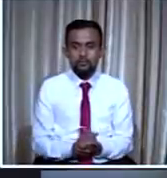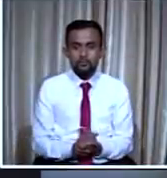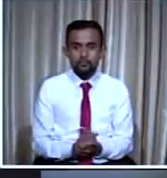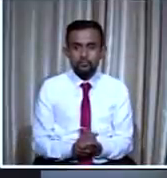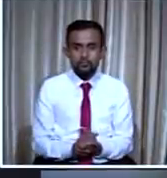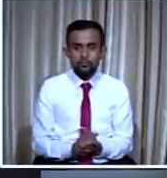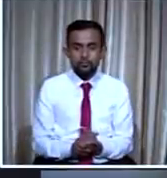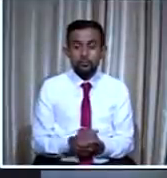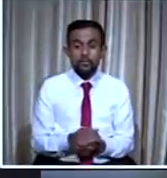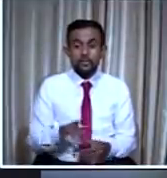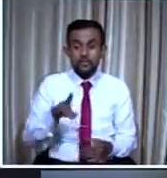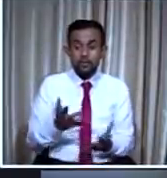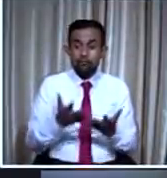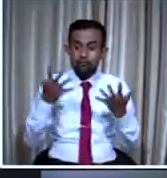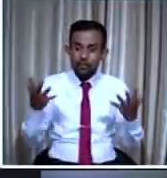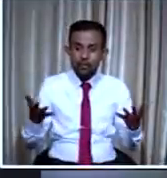ප්‍රහාරය 200කට වඩා